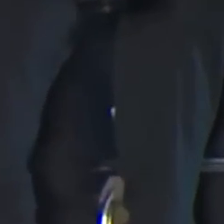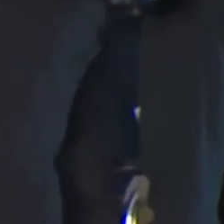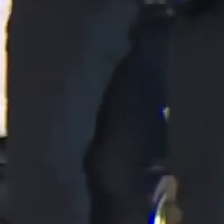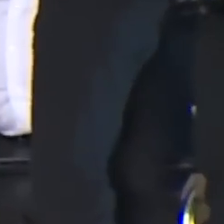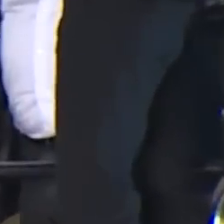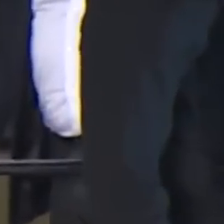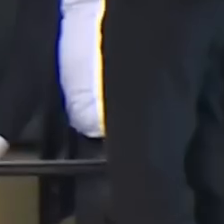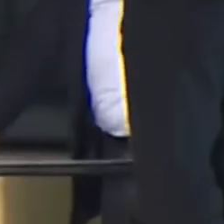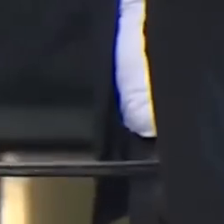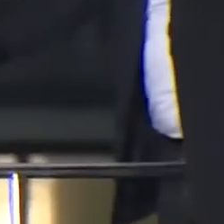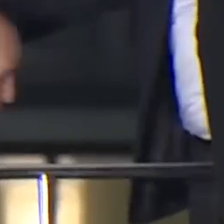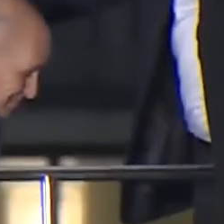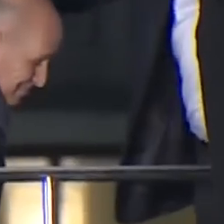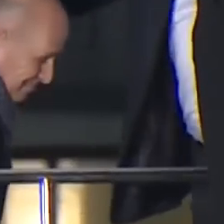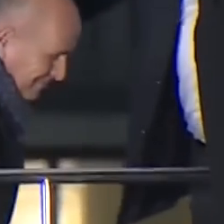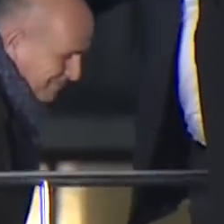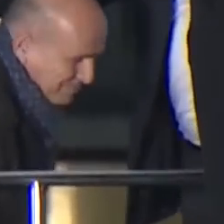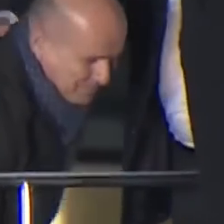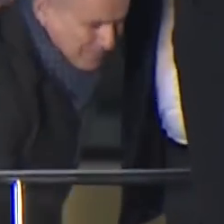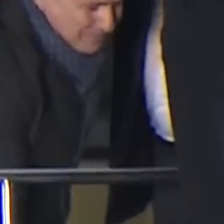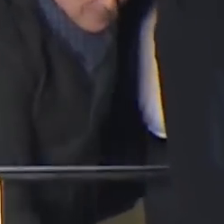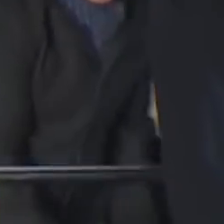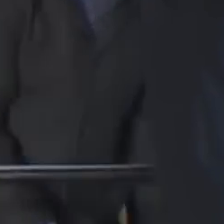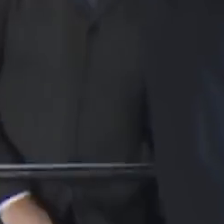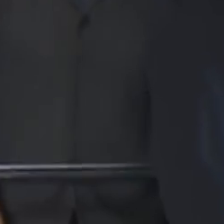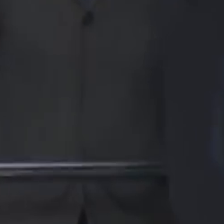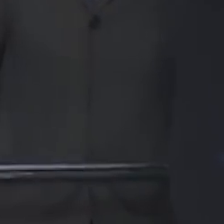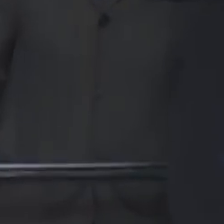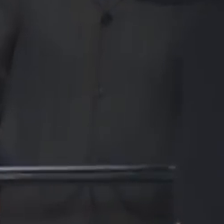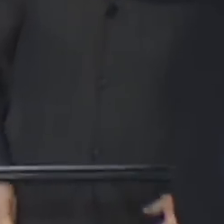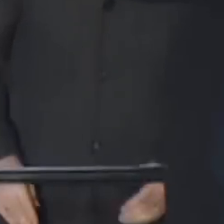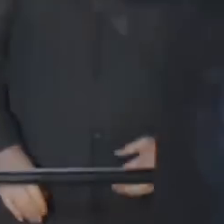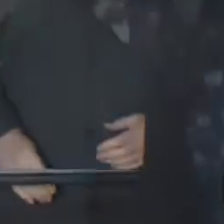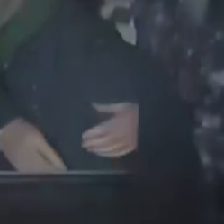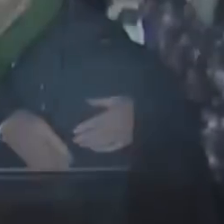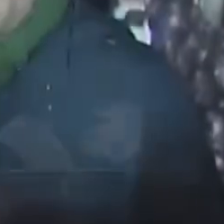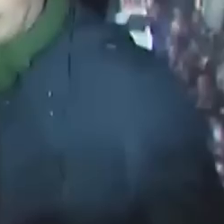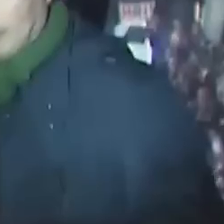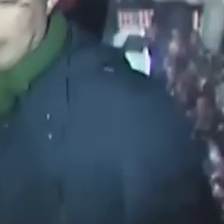Mavi patiskaları yırtan gemilerinle.